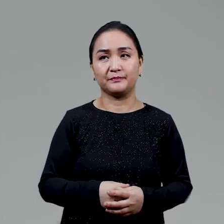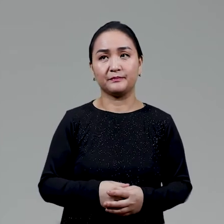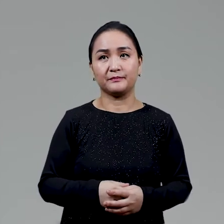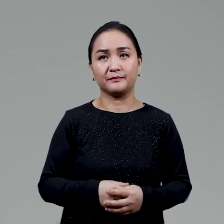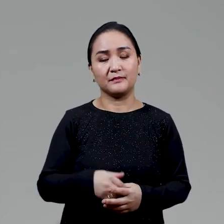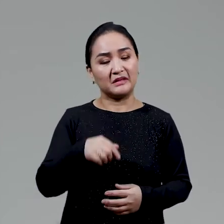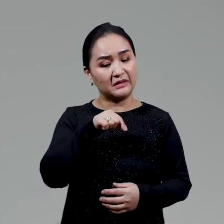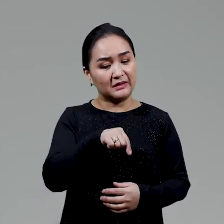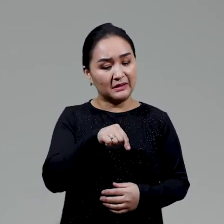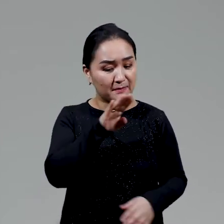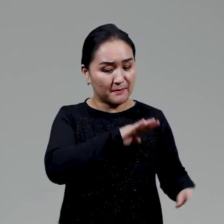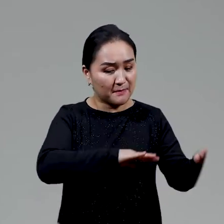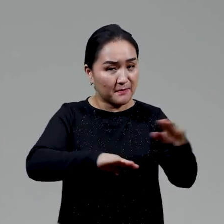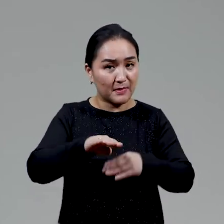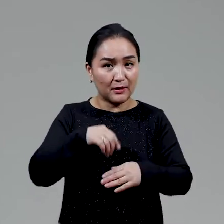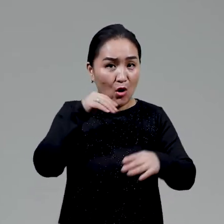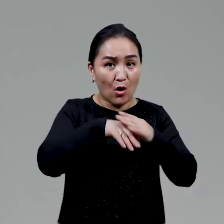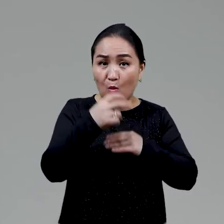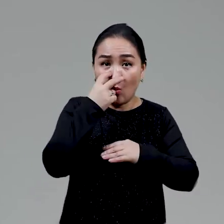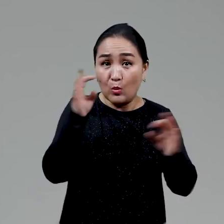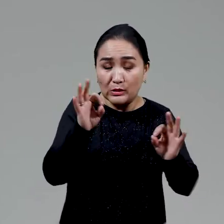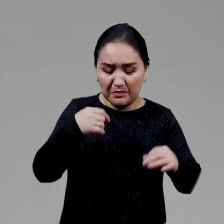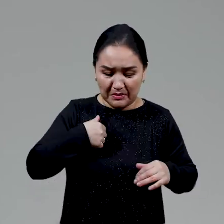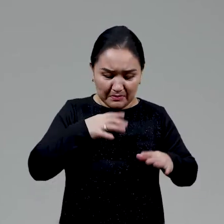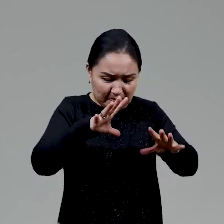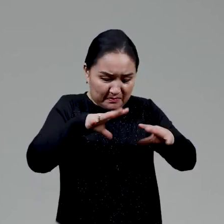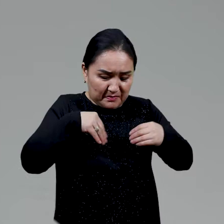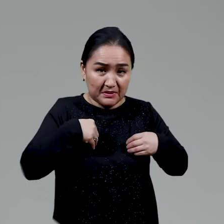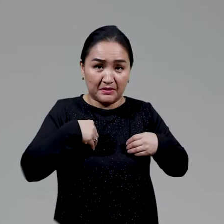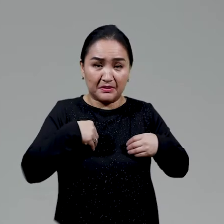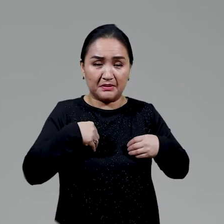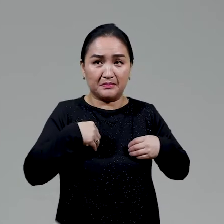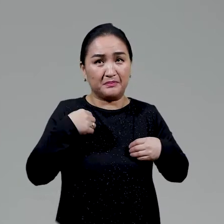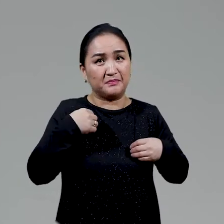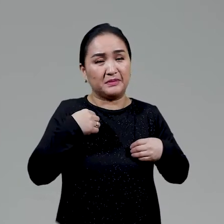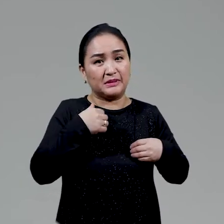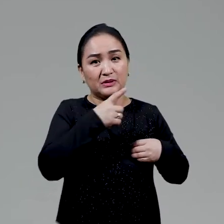Тэгэхээр нүг энэ байдалд орж үзээгүй хүн учраас яг энэ мэдрэмжийг мэдрэх юм айгүй хэцүү